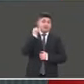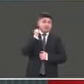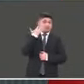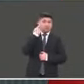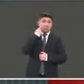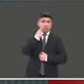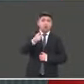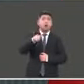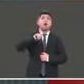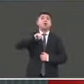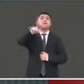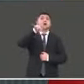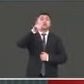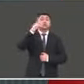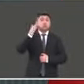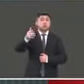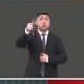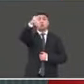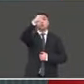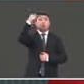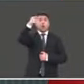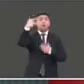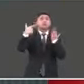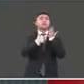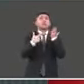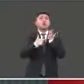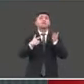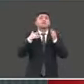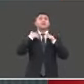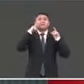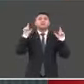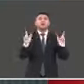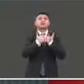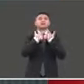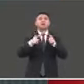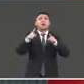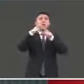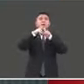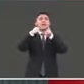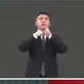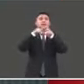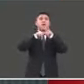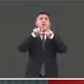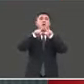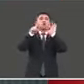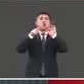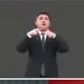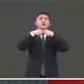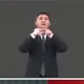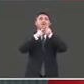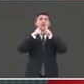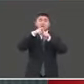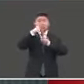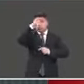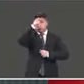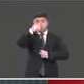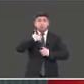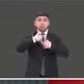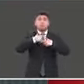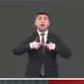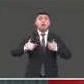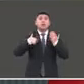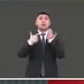havacılık uzay ve teknoloji Festivali teknofest'e milli teknoloji annemizin